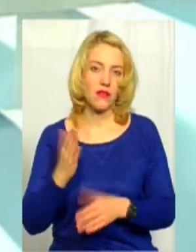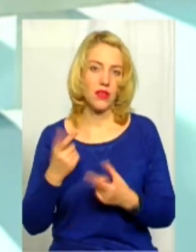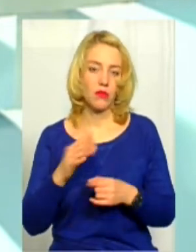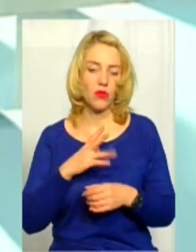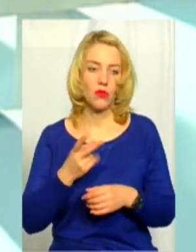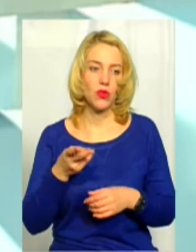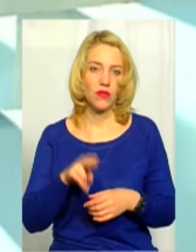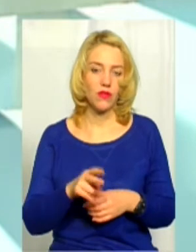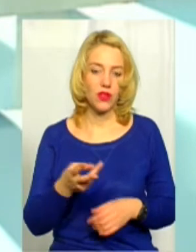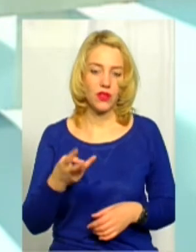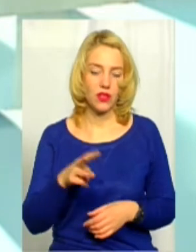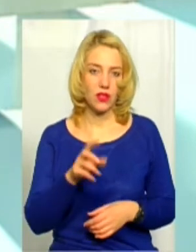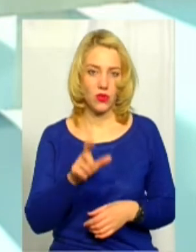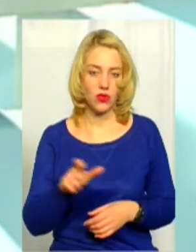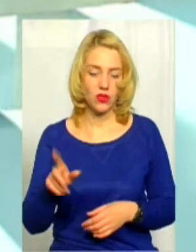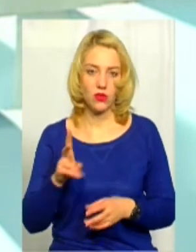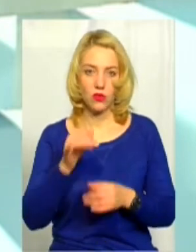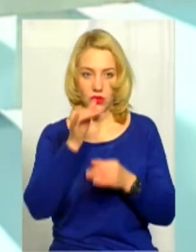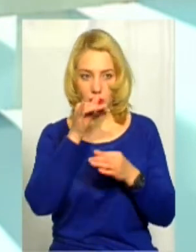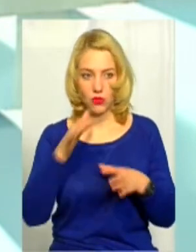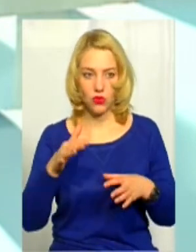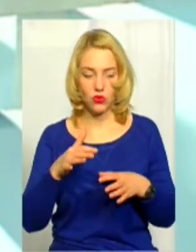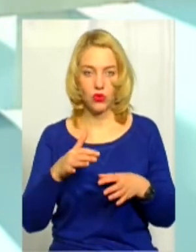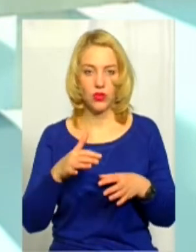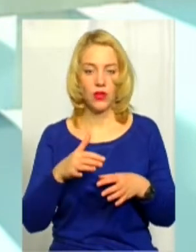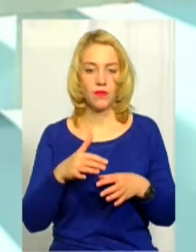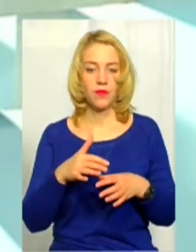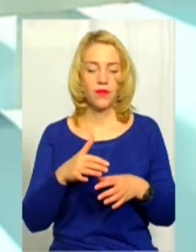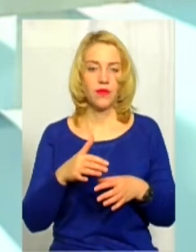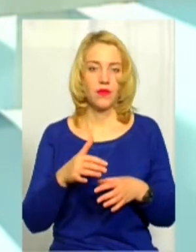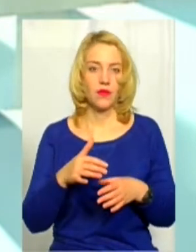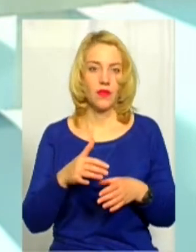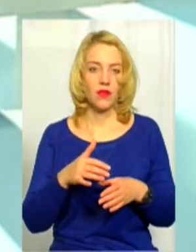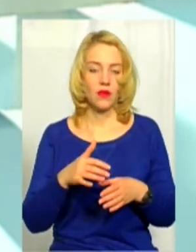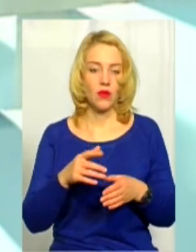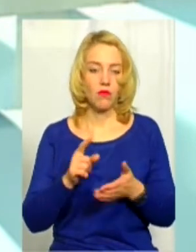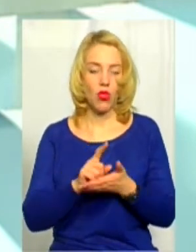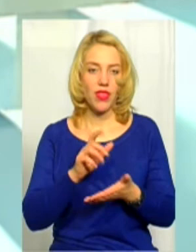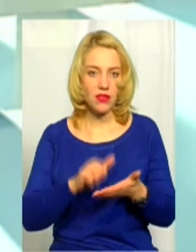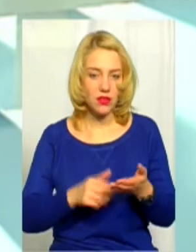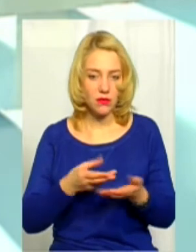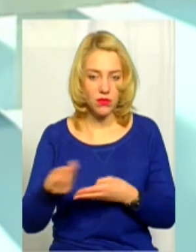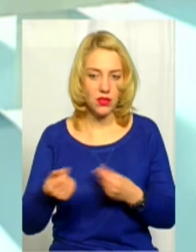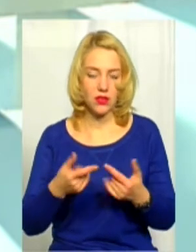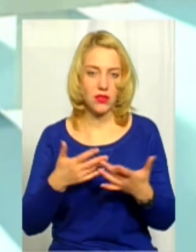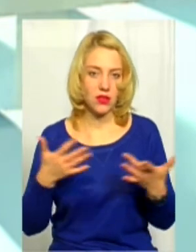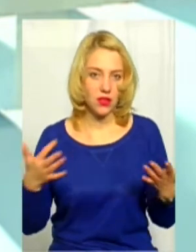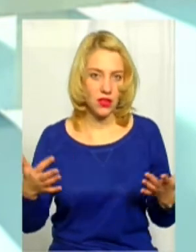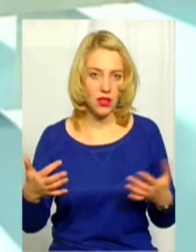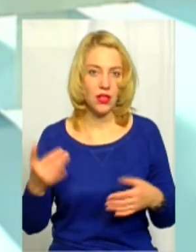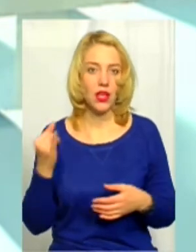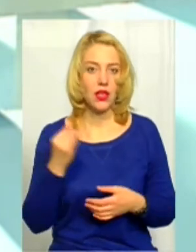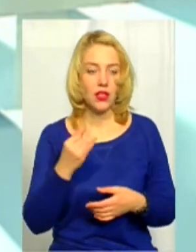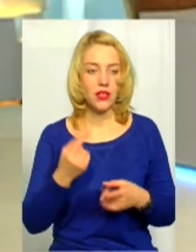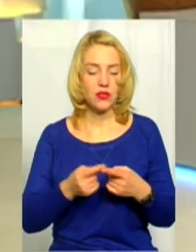три людини, котрі не можуть тягнути цей тягар і податковий, і не тільки податковий. Друга з причин